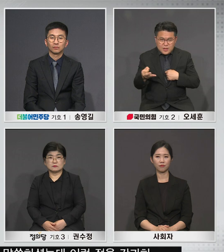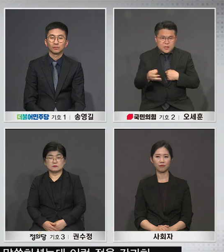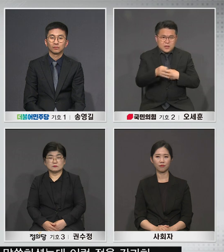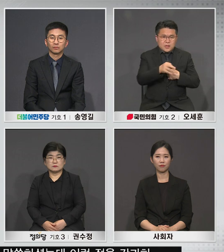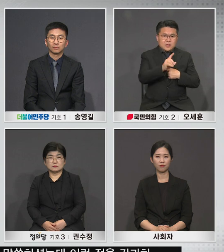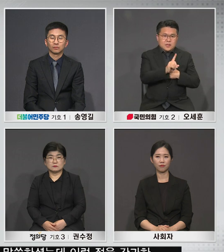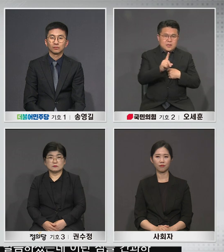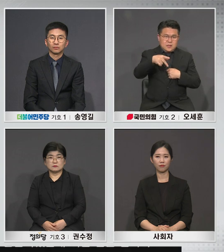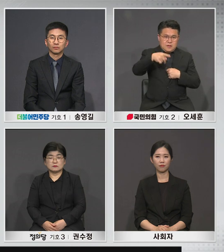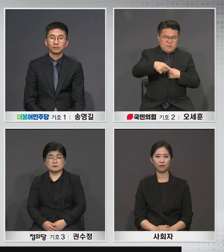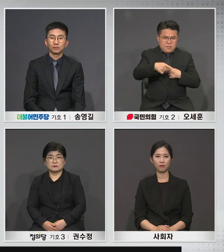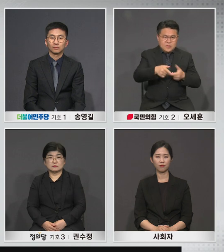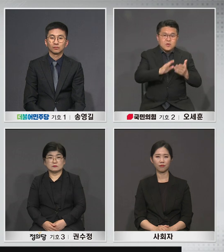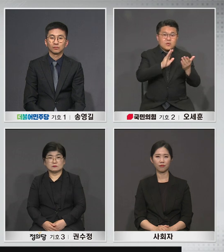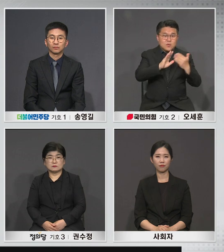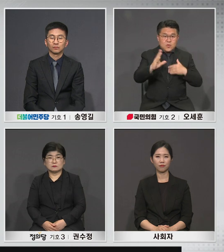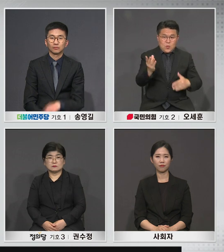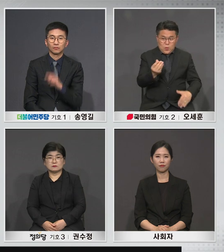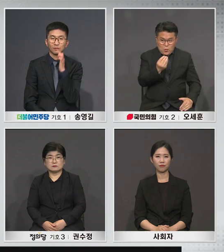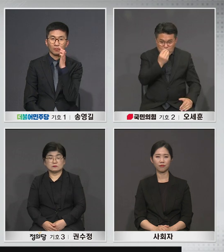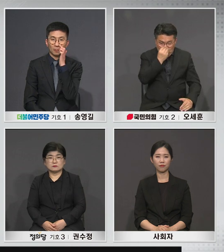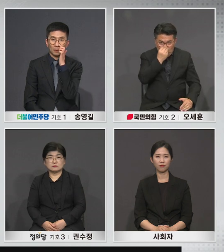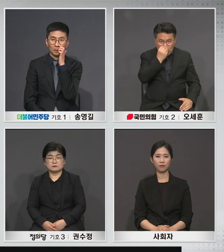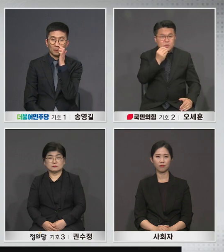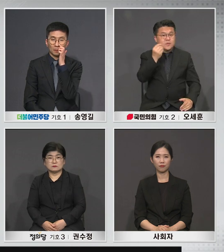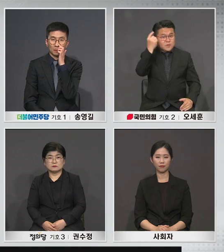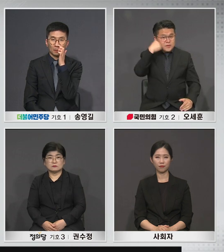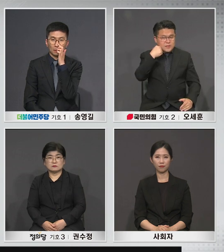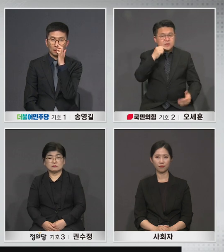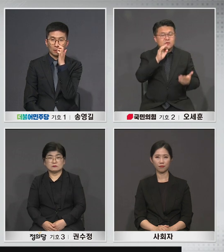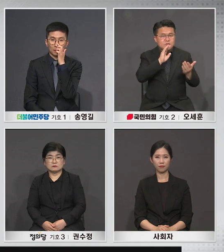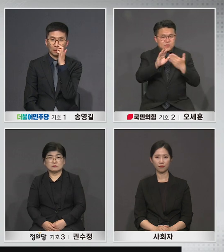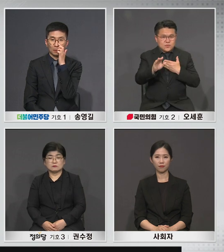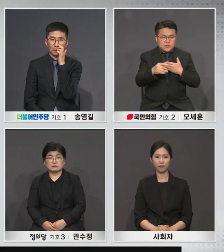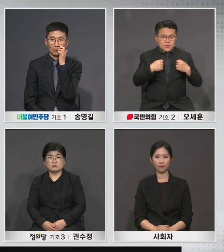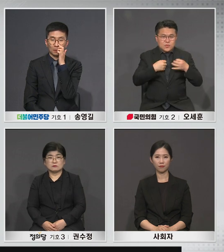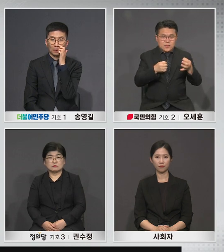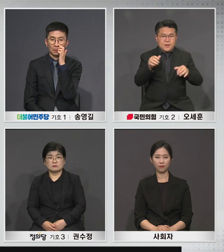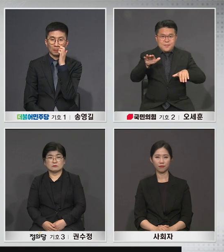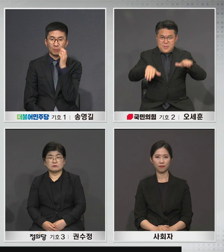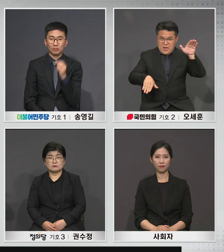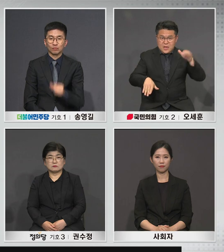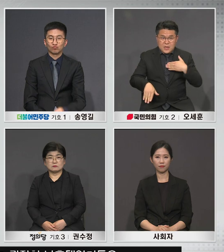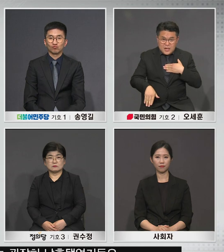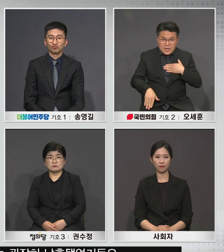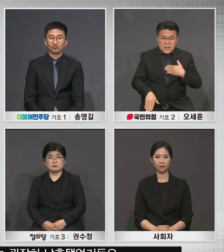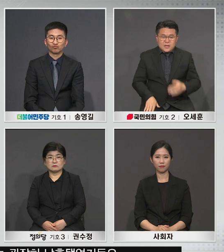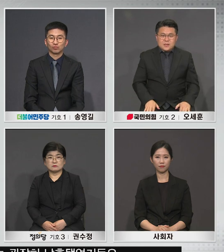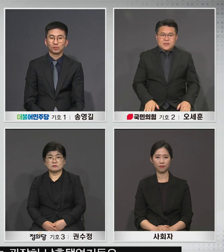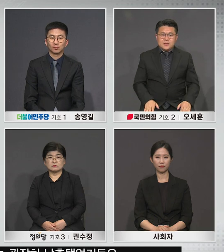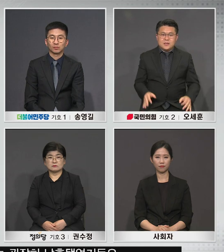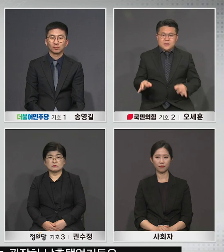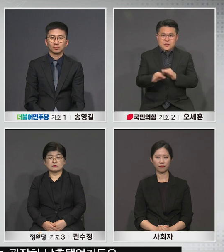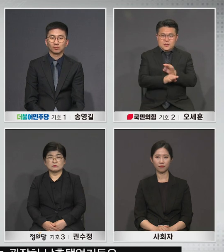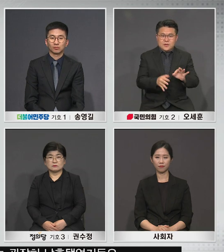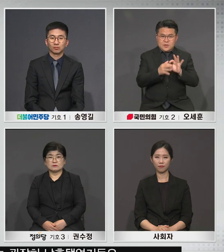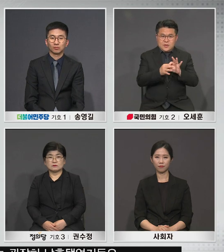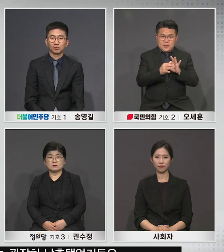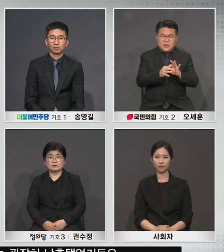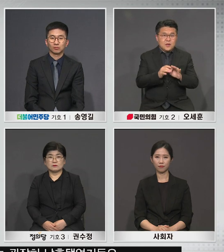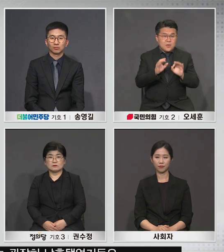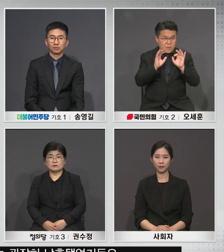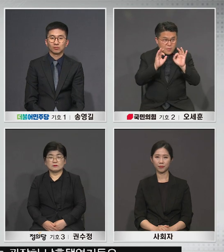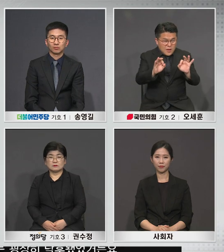생기고 난 다음에 고급 브랜드 이미지가 생긴 다음에 가격은 굉장히 다를 수 있습니다. 원래 경영학에서는 그런 브랜드의 힘을 믿지